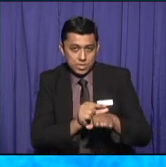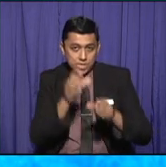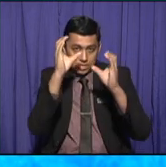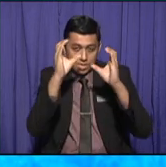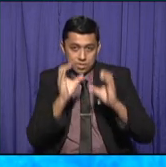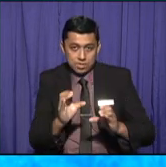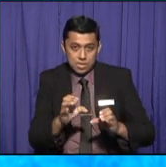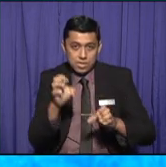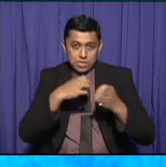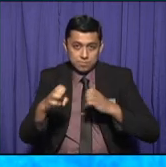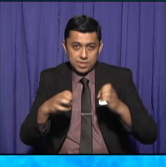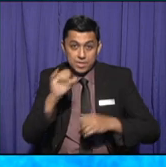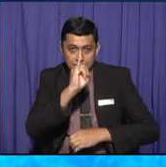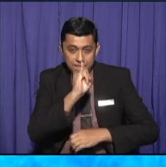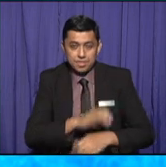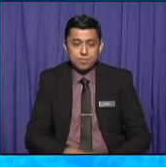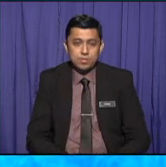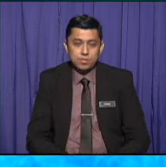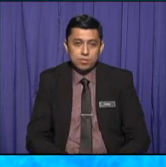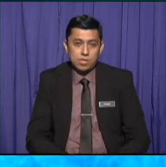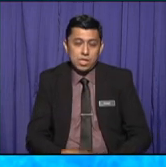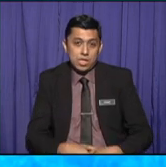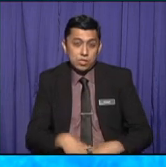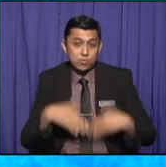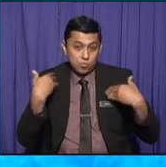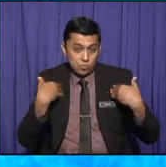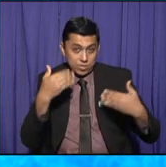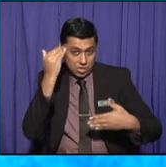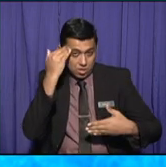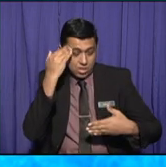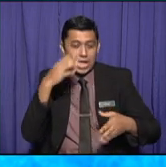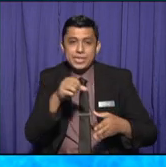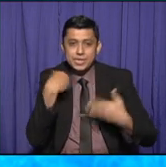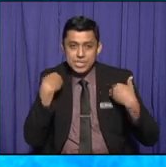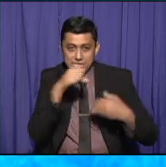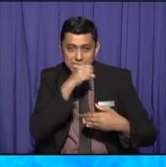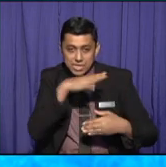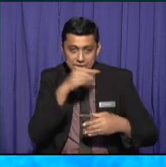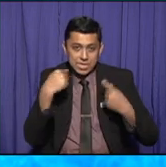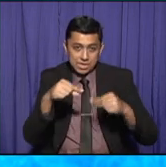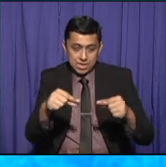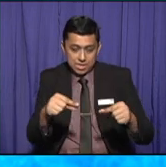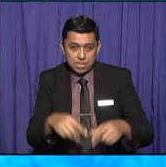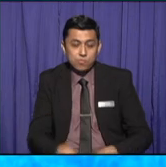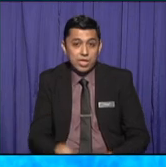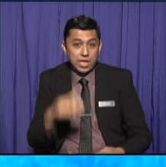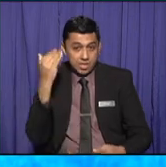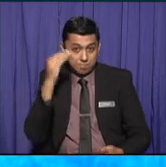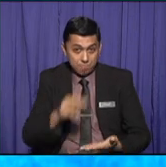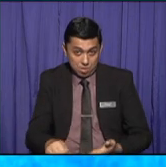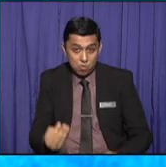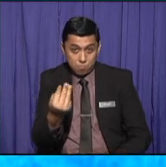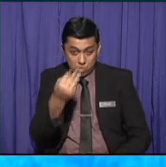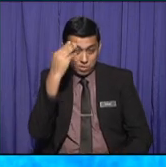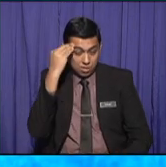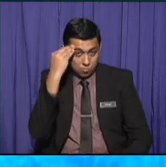kaedah Express I. Seronok tau, ada nyanyian dan juga gerakan. Adik-adik nak tahu?